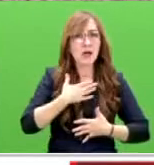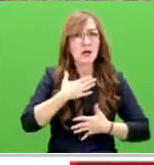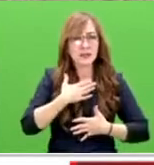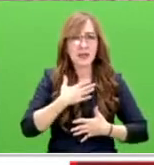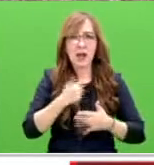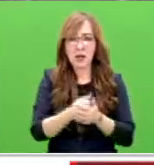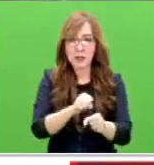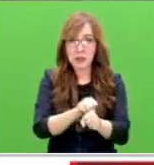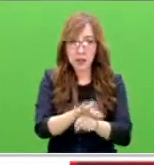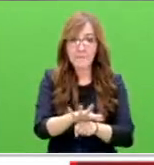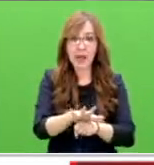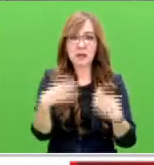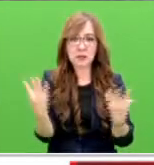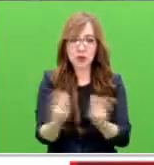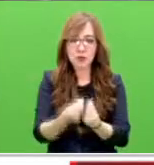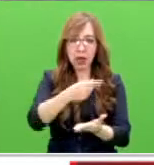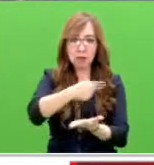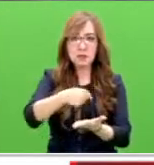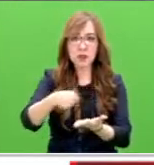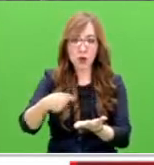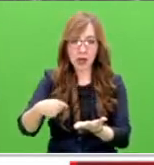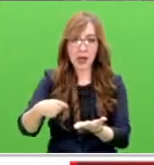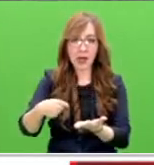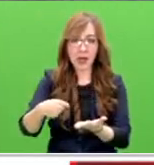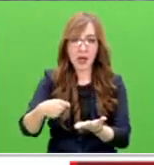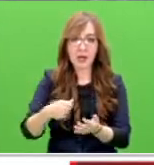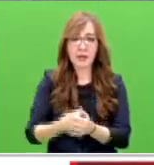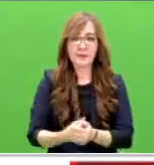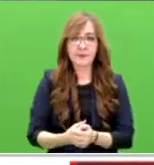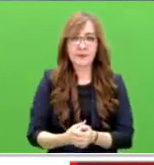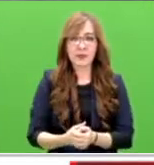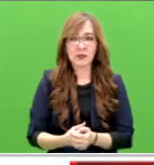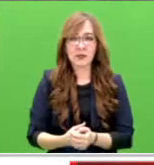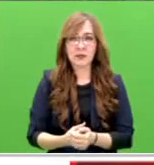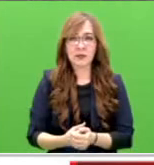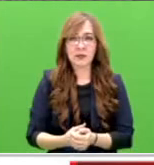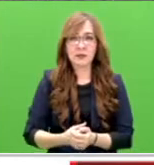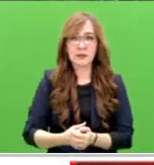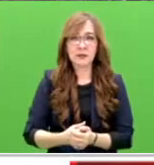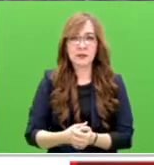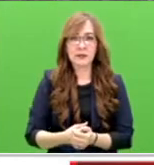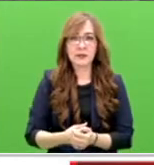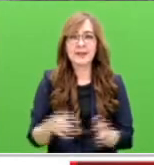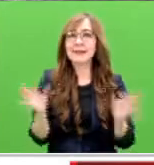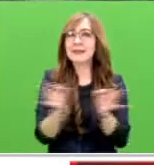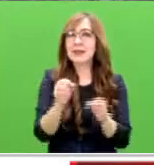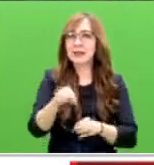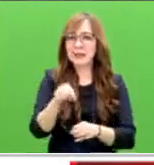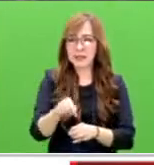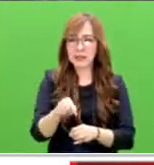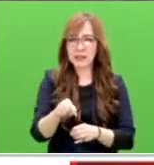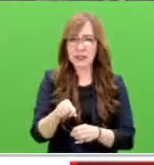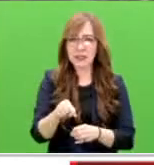memang sejumlah sekolah yang ada di kawasan Sarimukti, terutama di SD maupun beberapa sekolah SMP memang